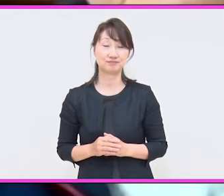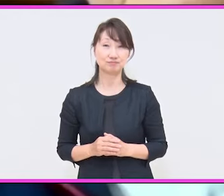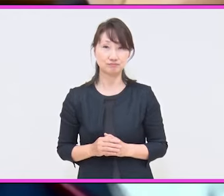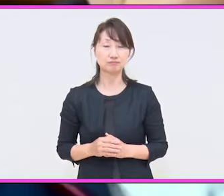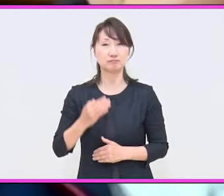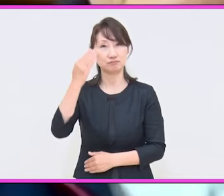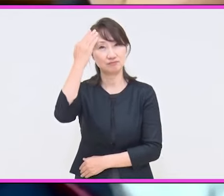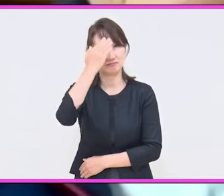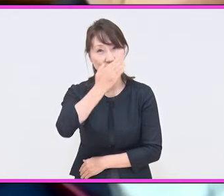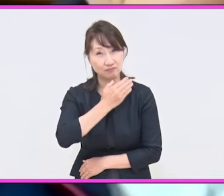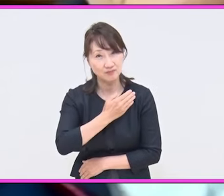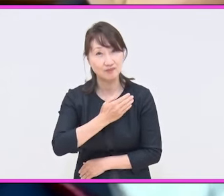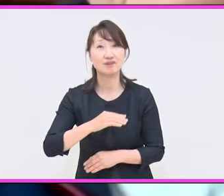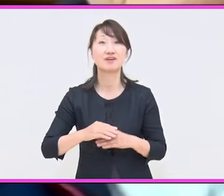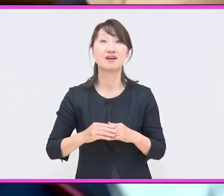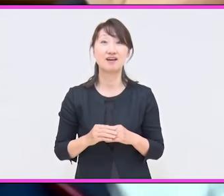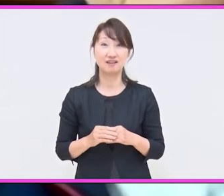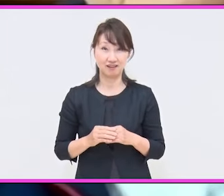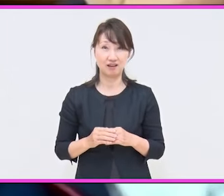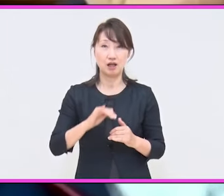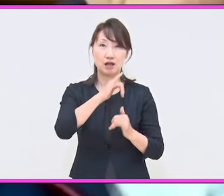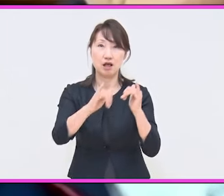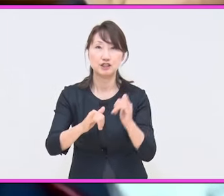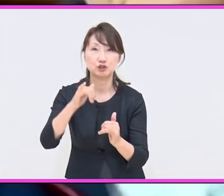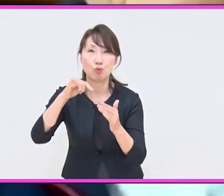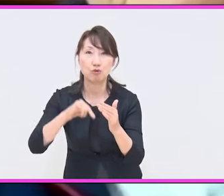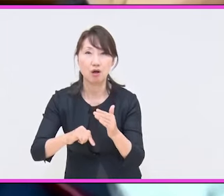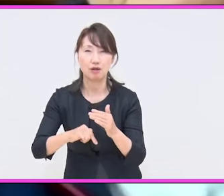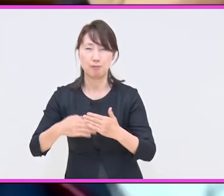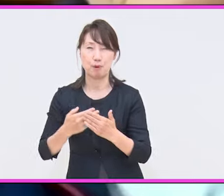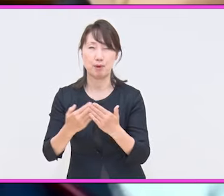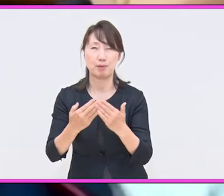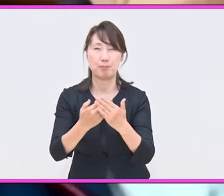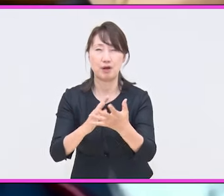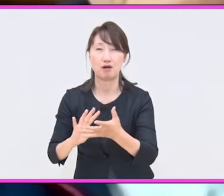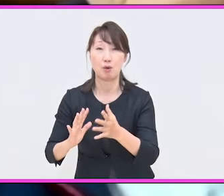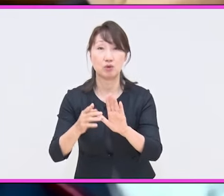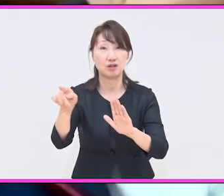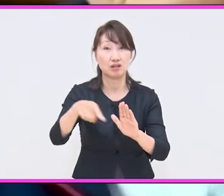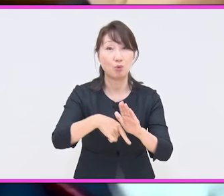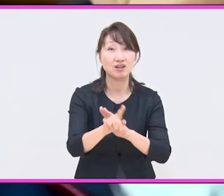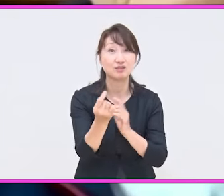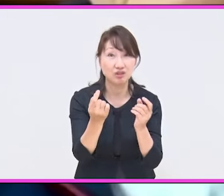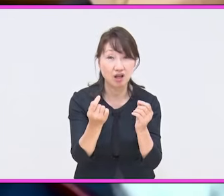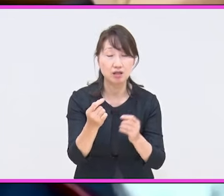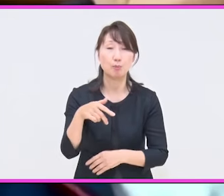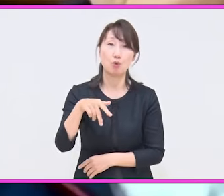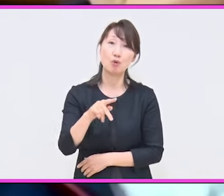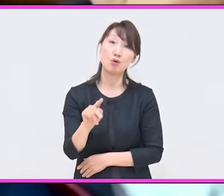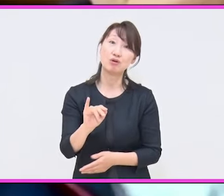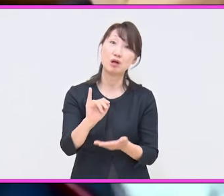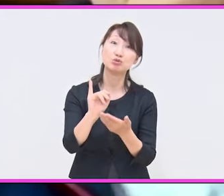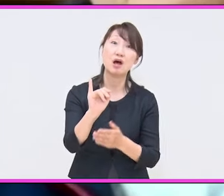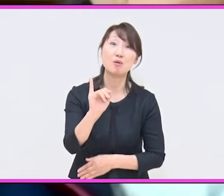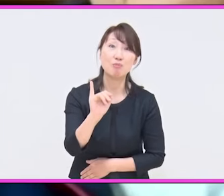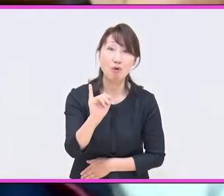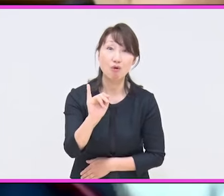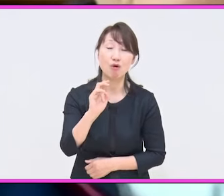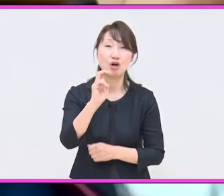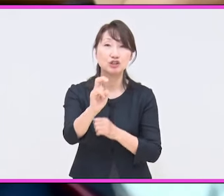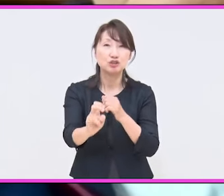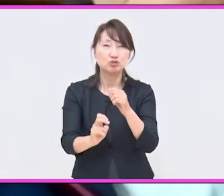そうだったんですね。この、まあ、歴史の中でだいぶ変化があったということなんですが、ただカズさんもその20